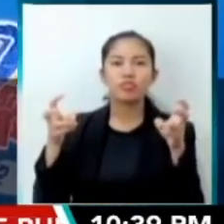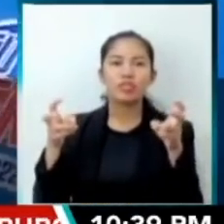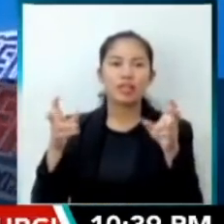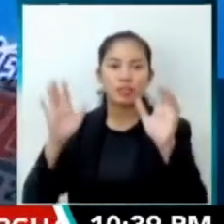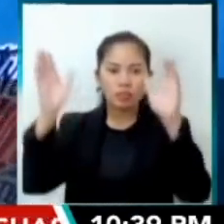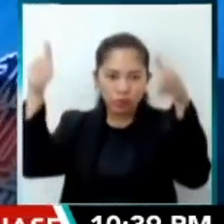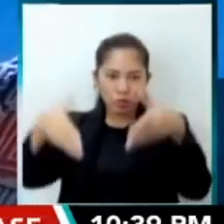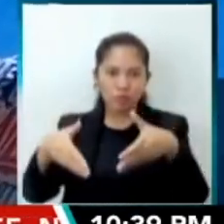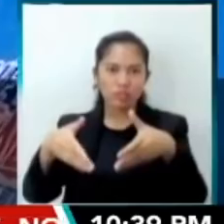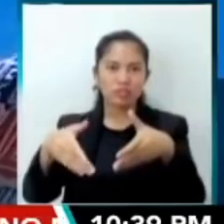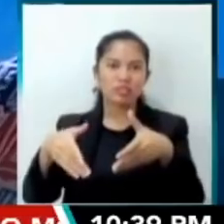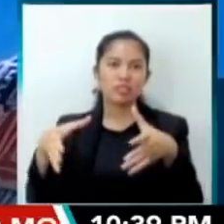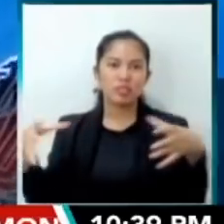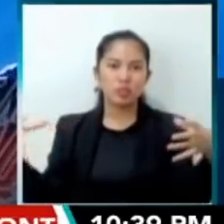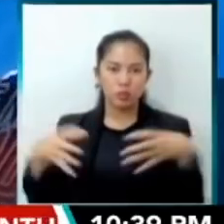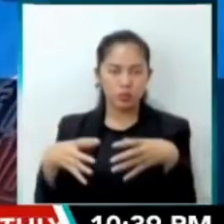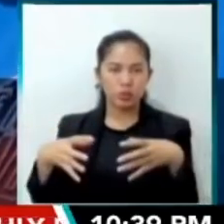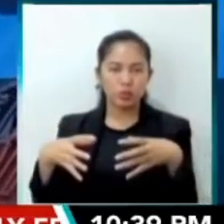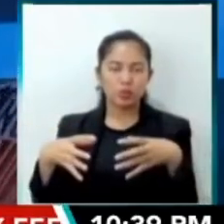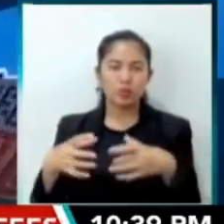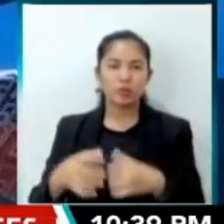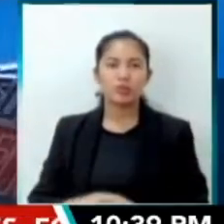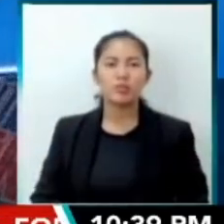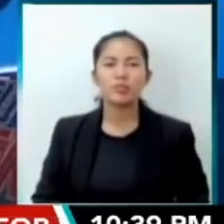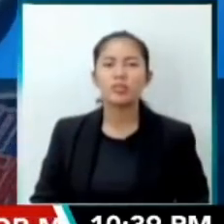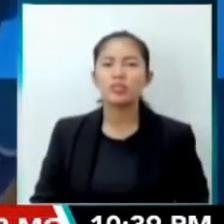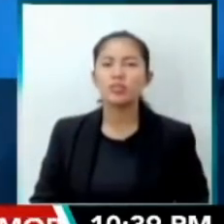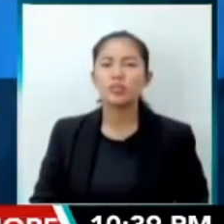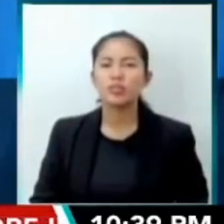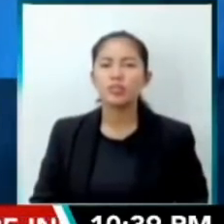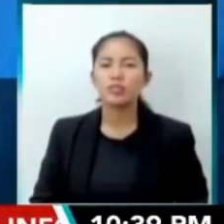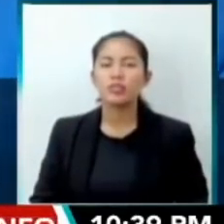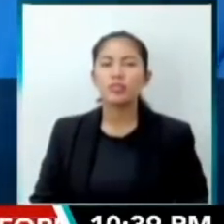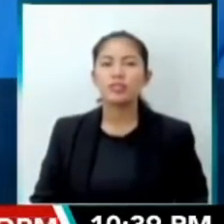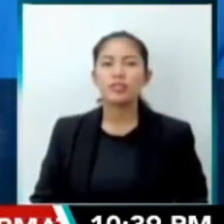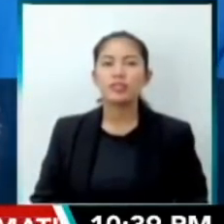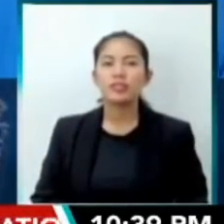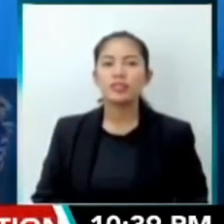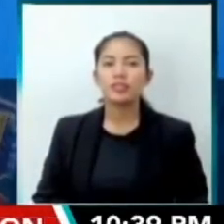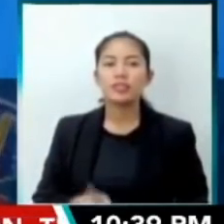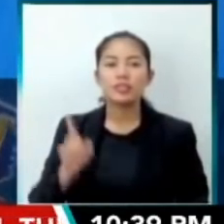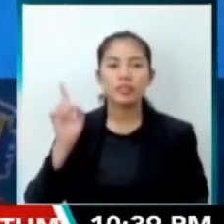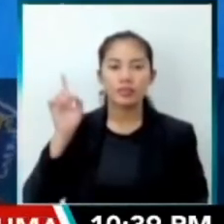ba? Nung ganyan ko lang siya na corridor. Puso ang Laguna.